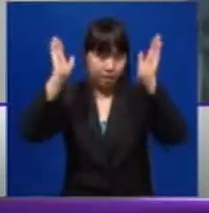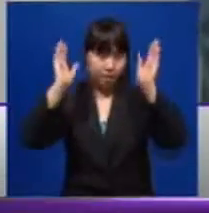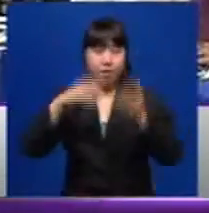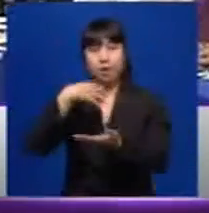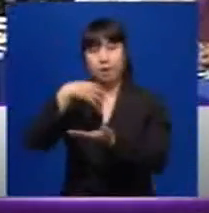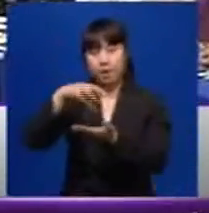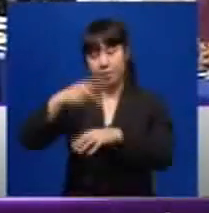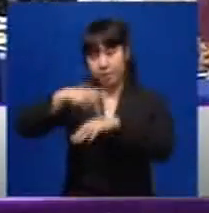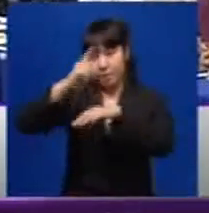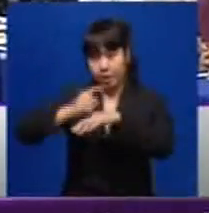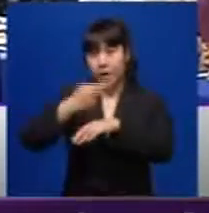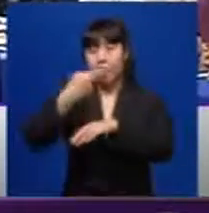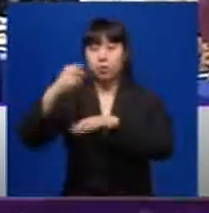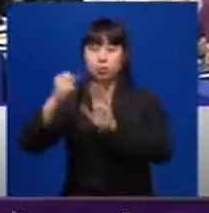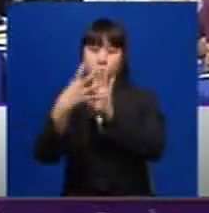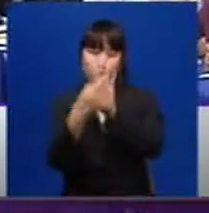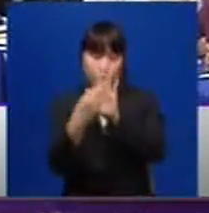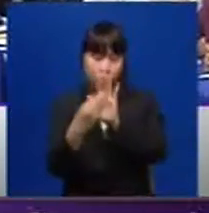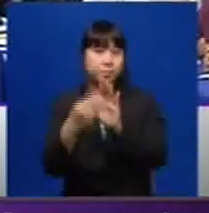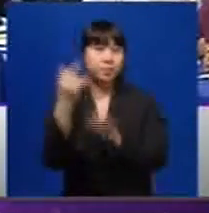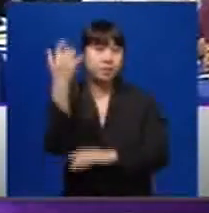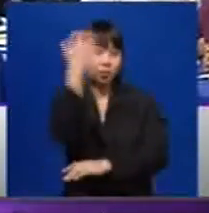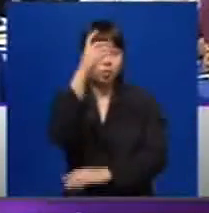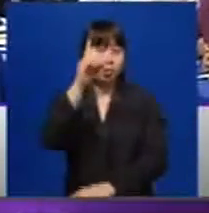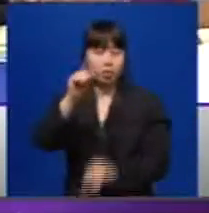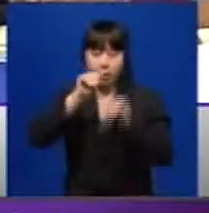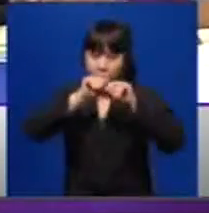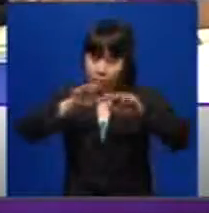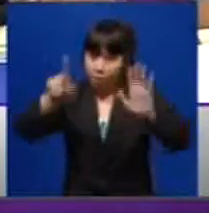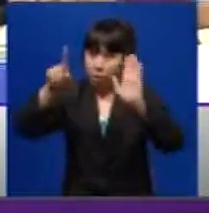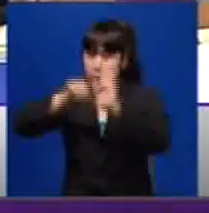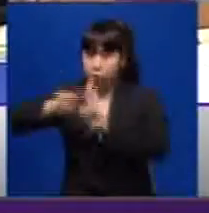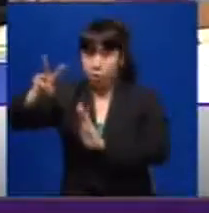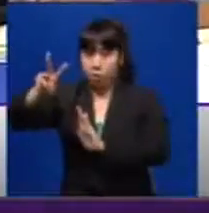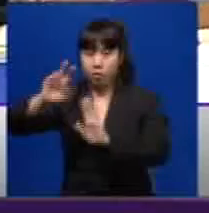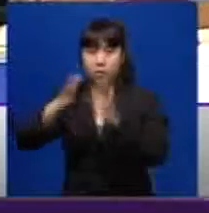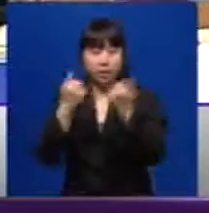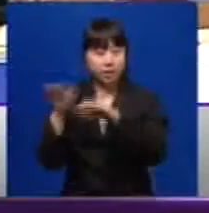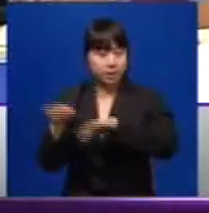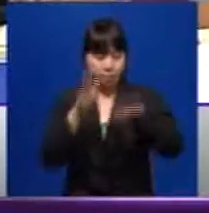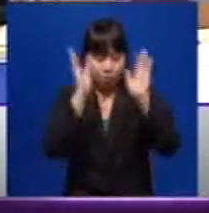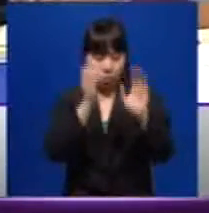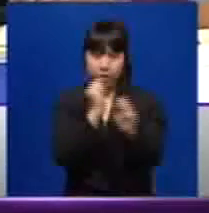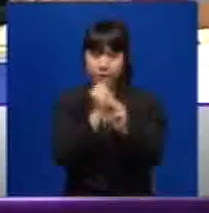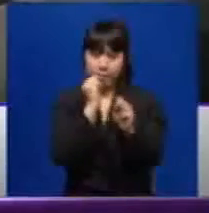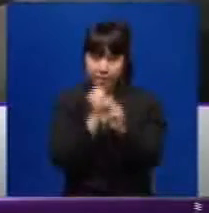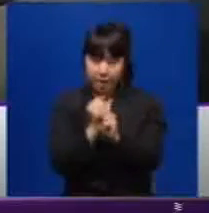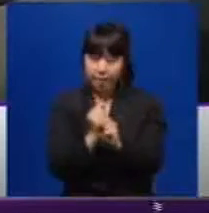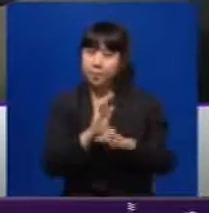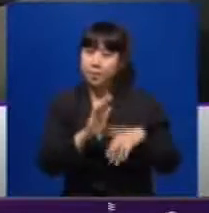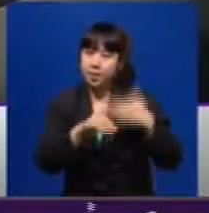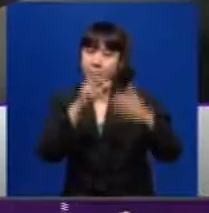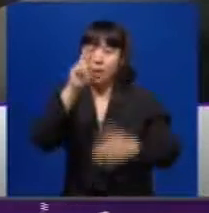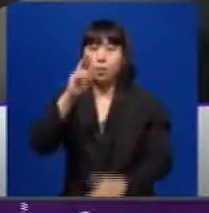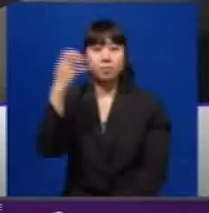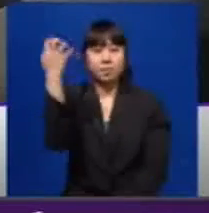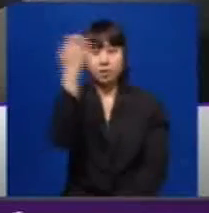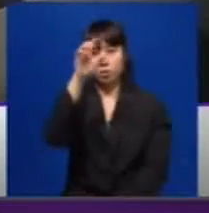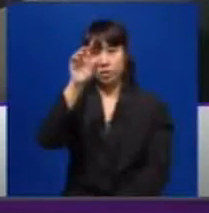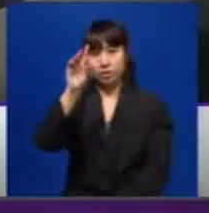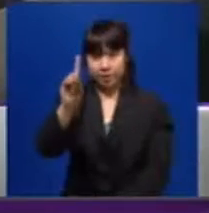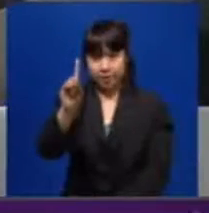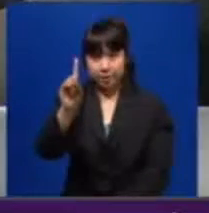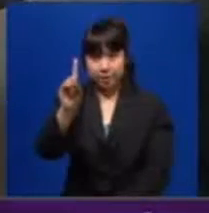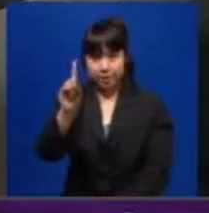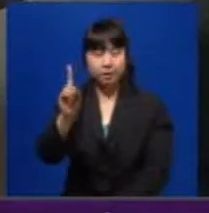มหลักสูตรการแพร่ภาพออกอากาศโทรทัศน์ระบบดิจิตอลรุ่น2เพื่อเตรียมพร้อมบุคลากรรองรับการพัฒนาระบบทีวีดิจิตอลเ